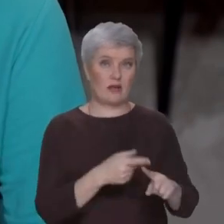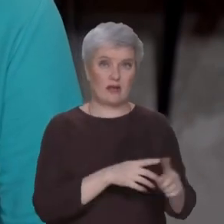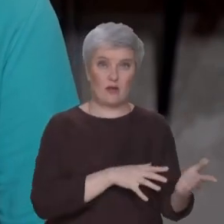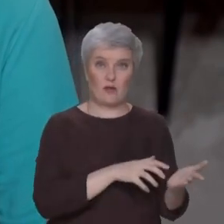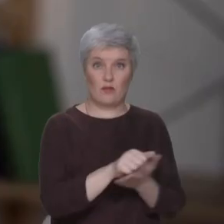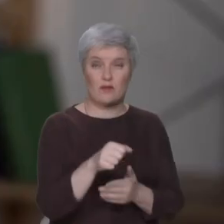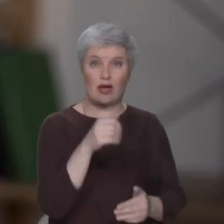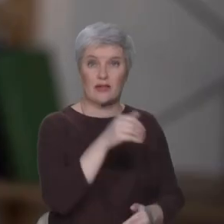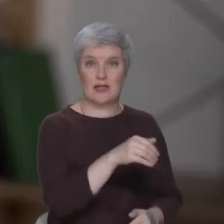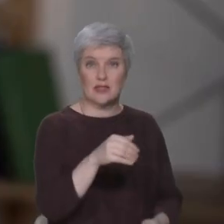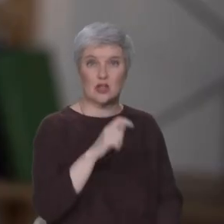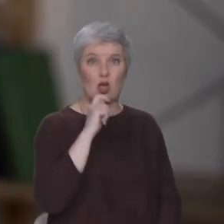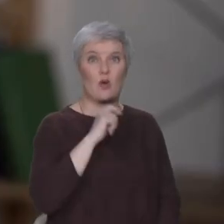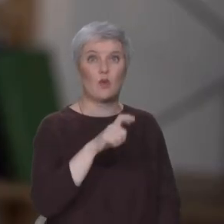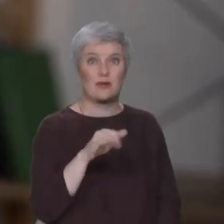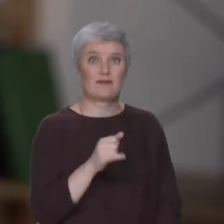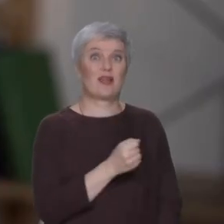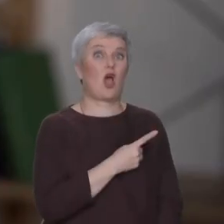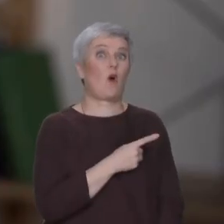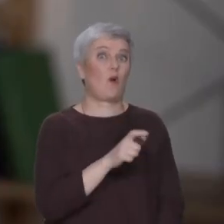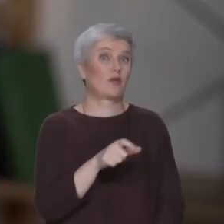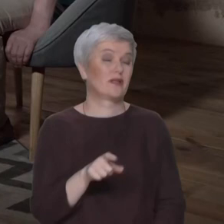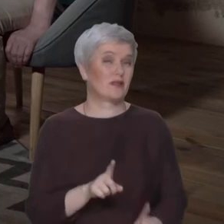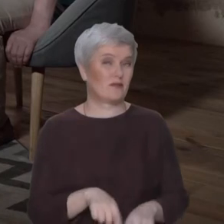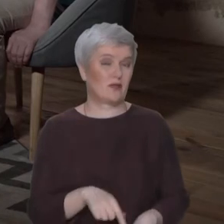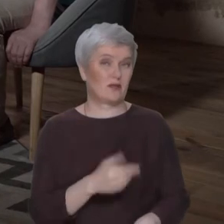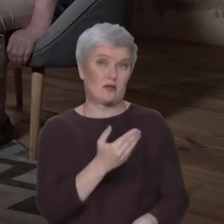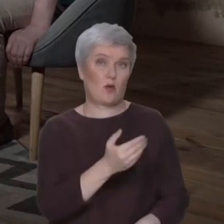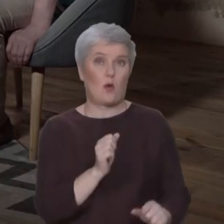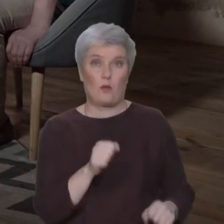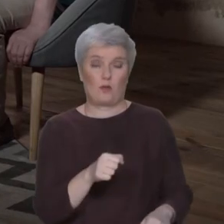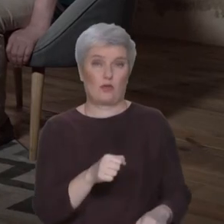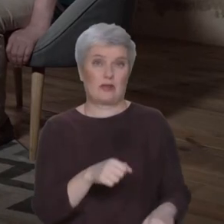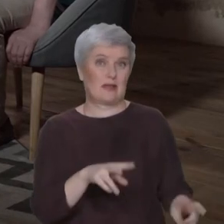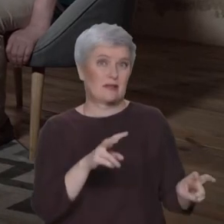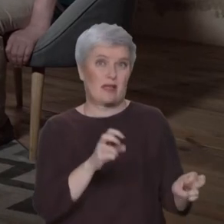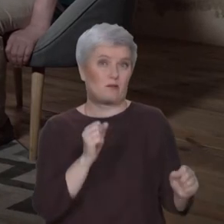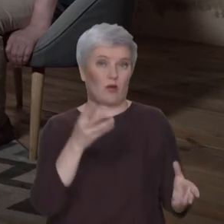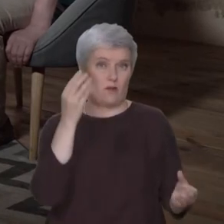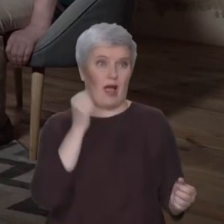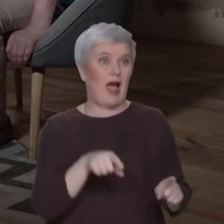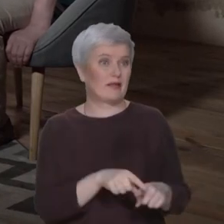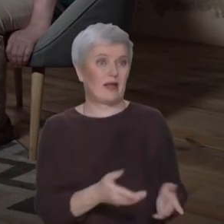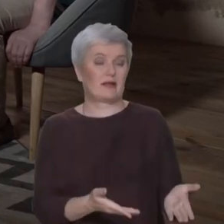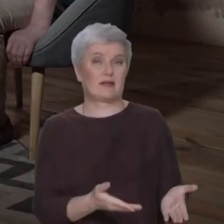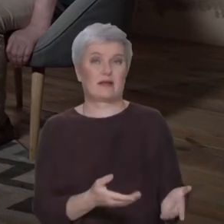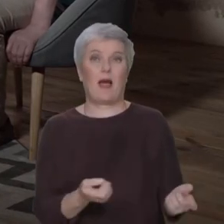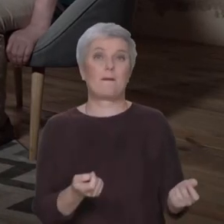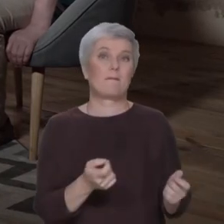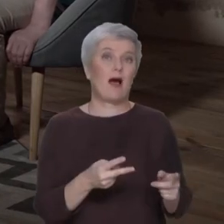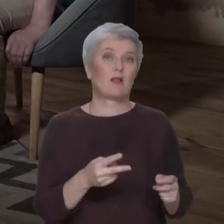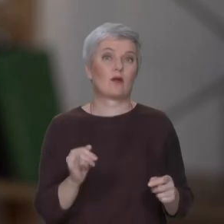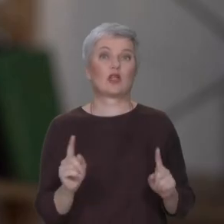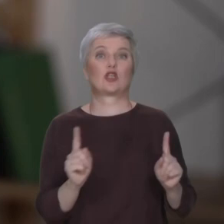українців, одеситів, може, зокрема. І одеситів теж, да, то його можна заяву взяти до уваги. А так, ну, мало ли що сказав